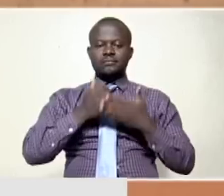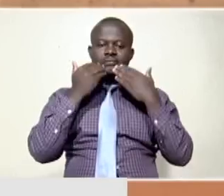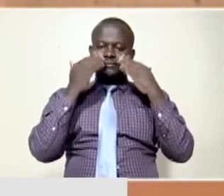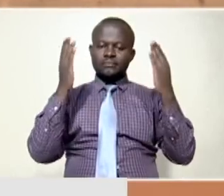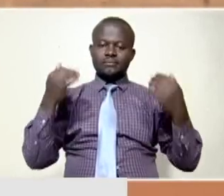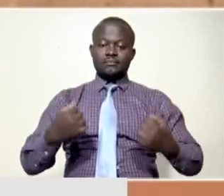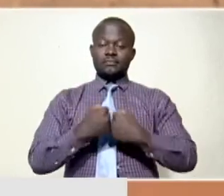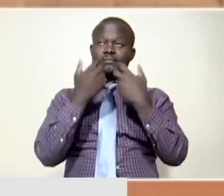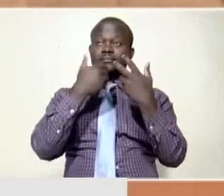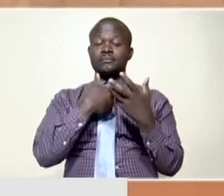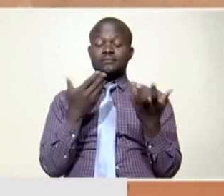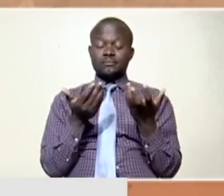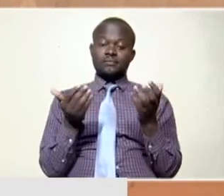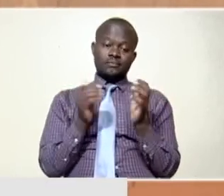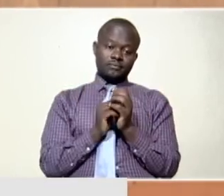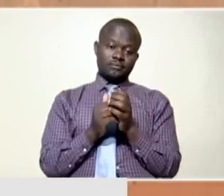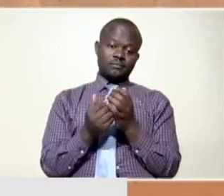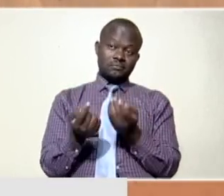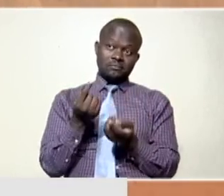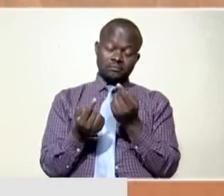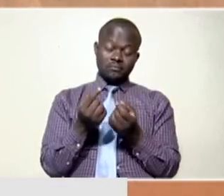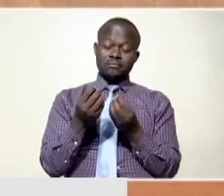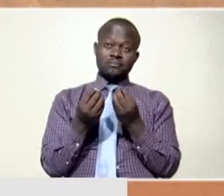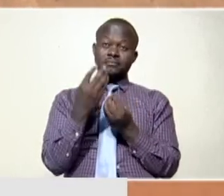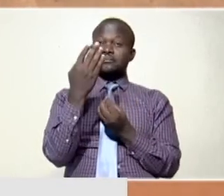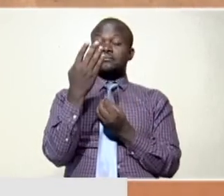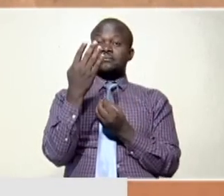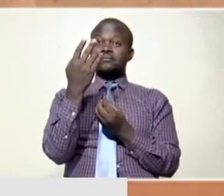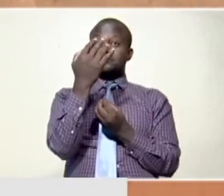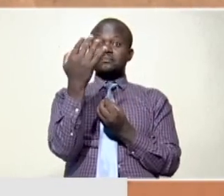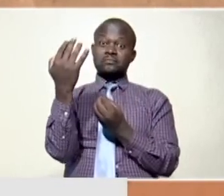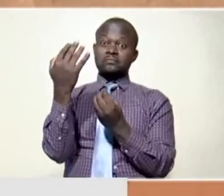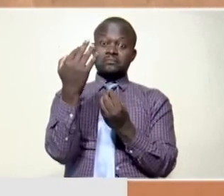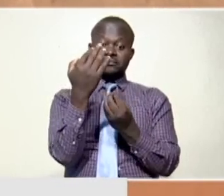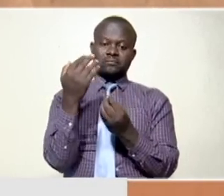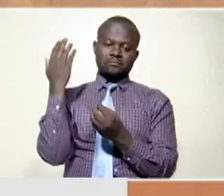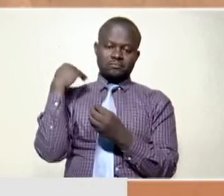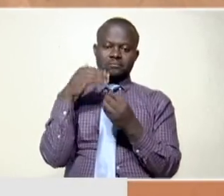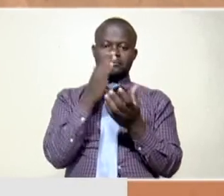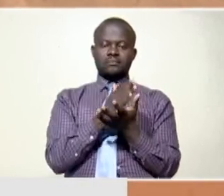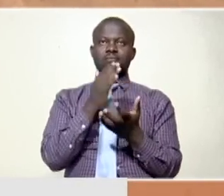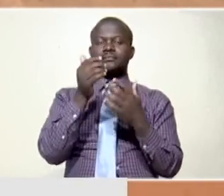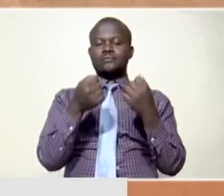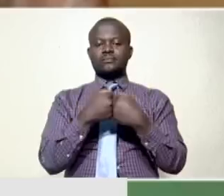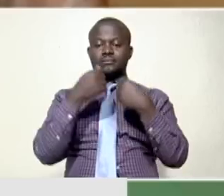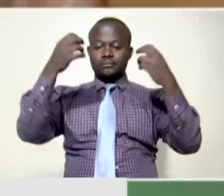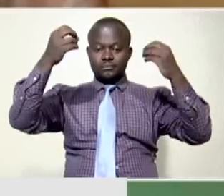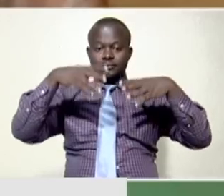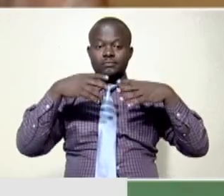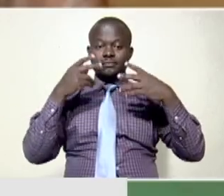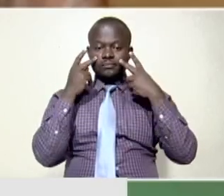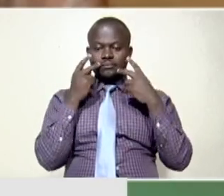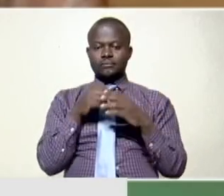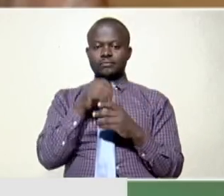Ingaruka dufite nuko twasubiye gucana imbingo tugacana ubutadowa kandi ubundi twari twarabuvuyeho. Izo ni ingaruka zumvikana.